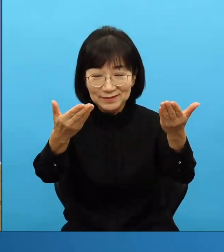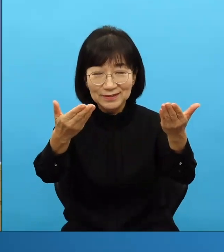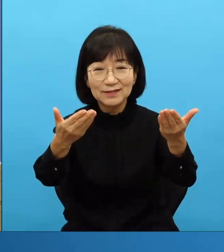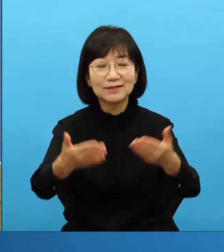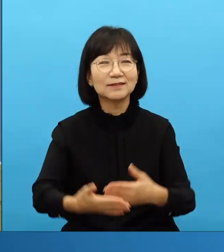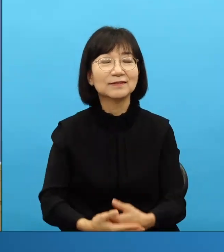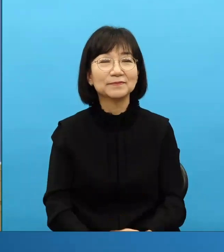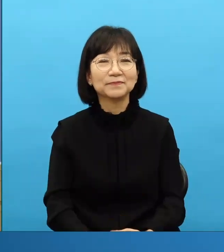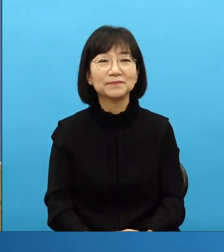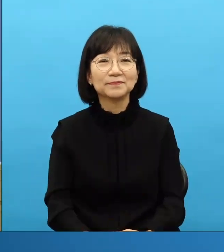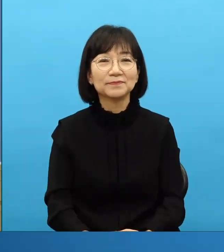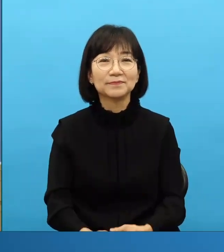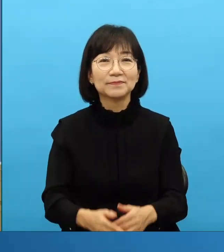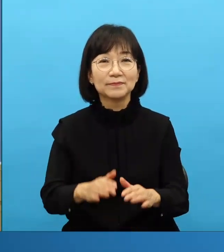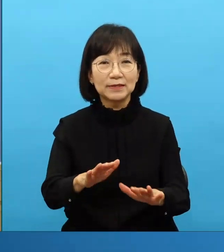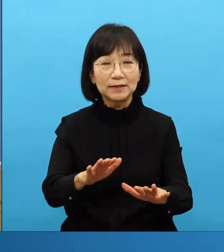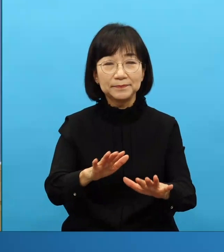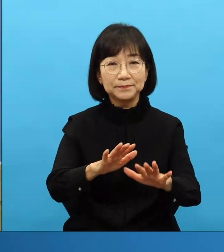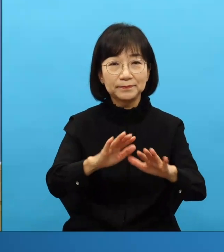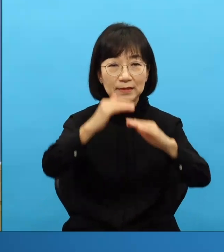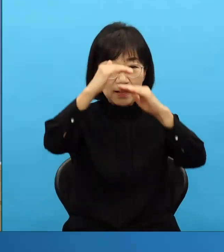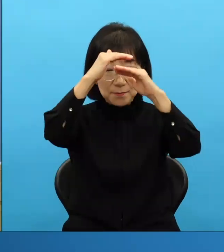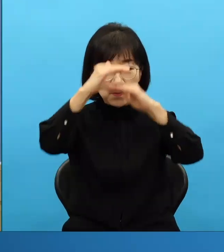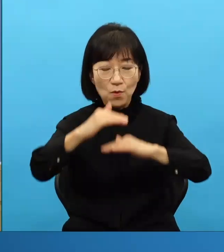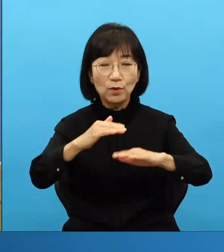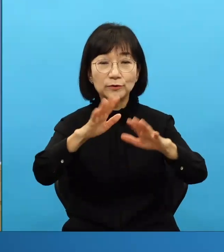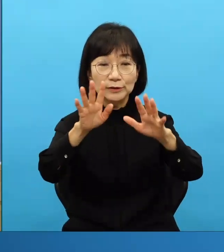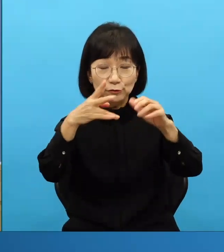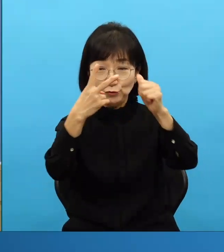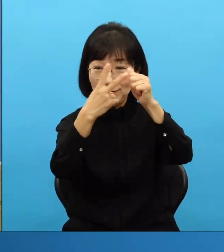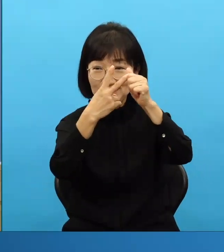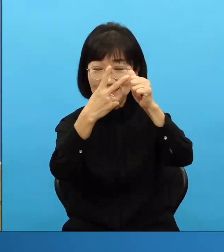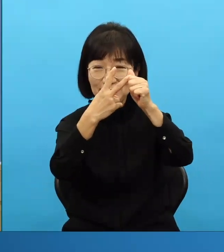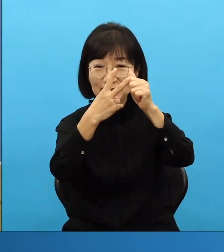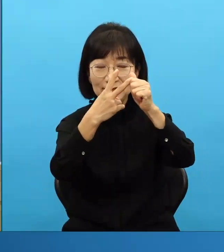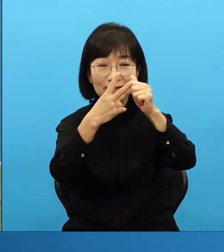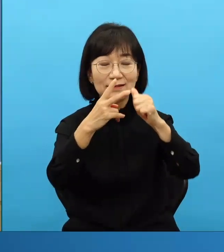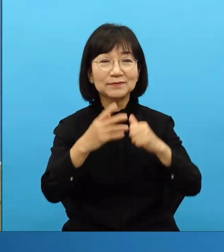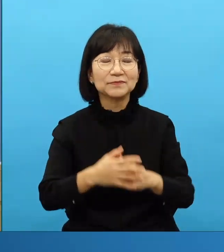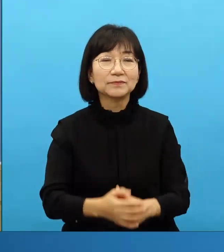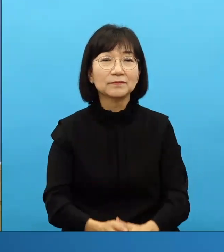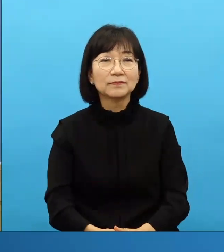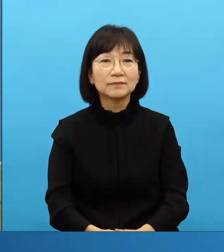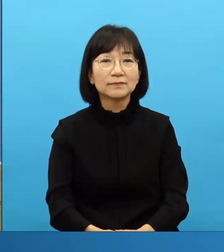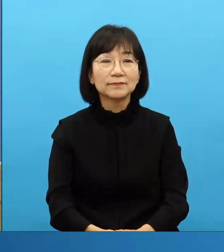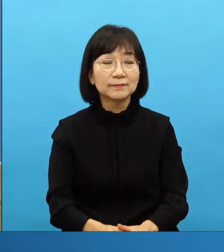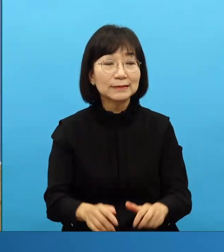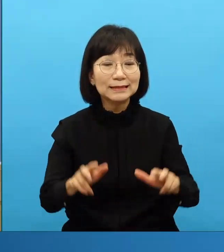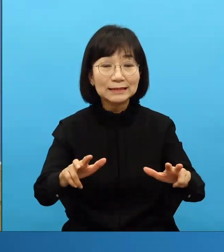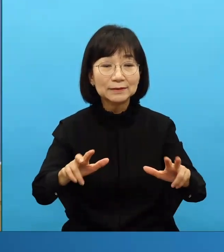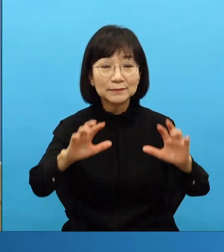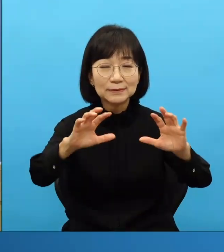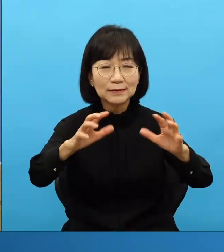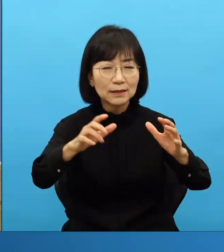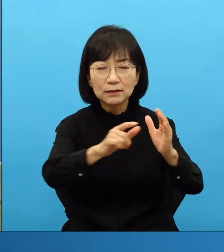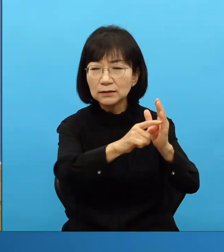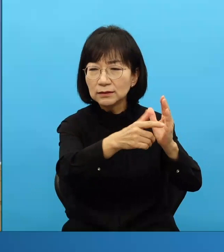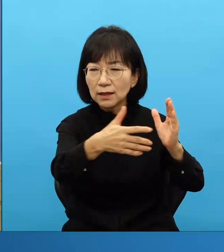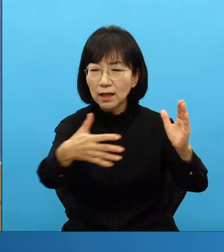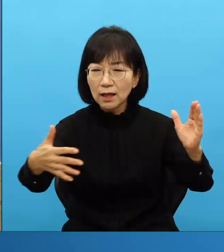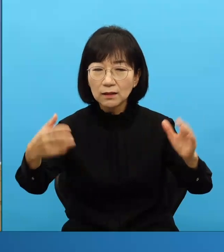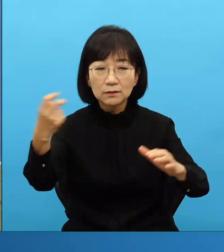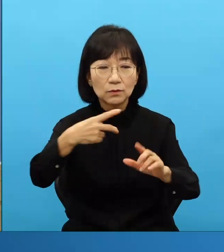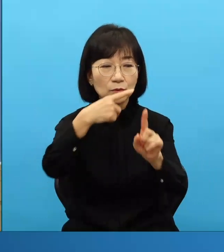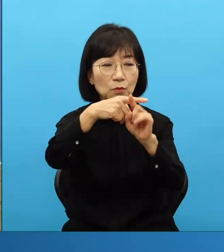자, circumstances. 본론의 두 번째 말씀드리겠습니다. Number 2 of the 자, main. 그렇다면 오늘 시대와 우리 교회를 향한